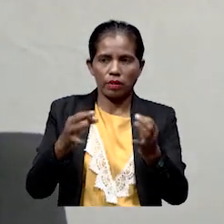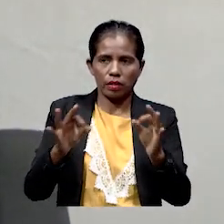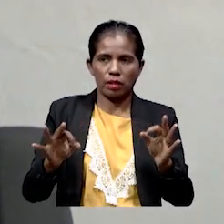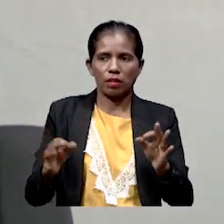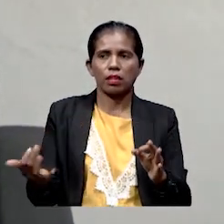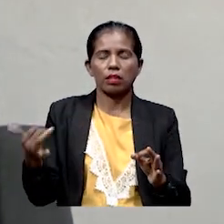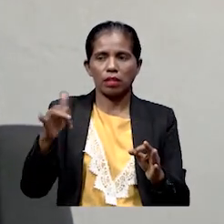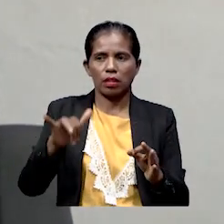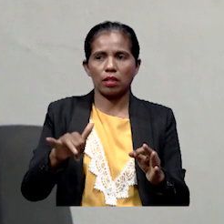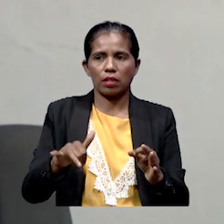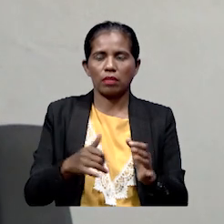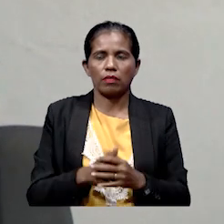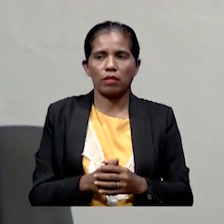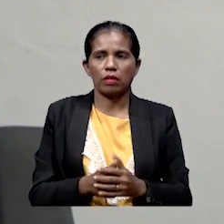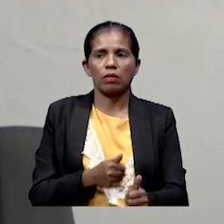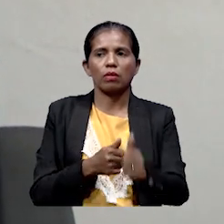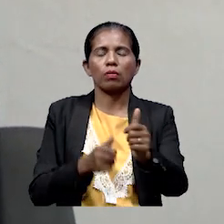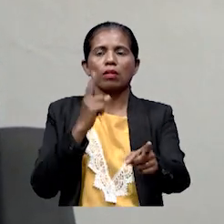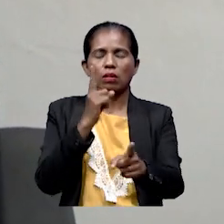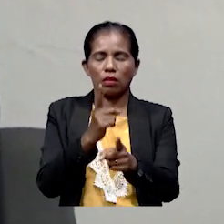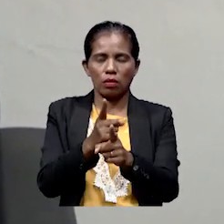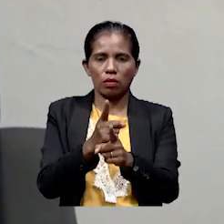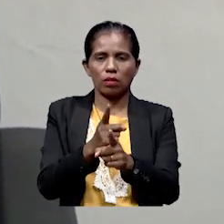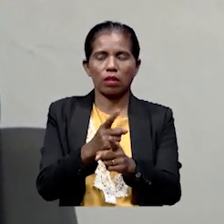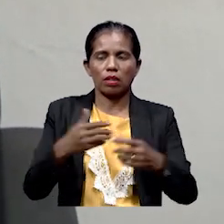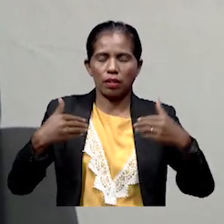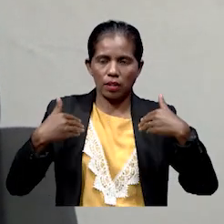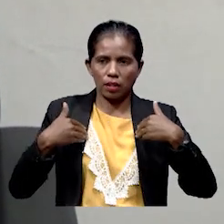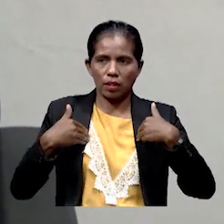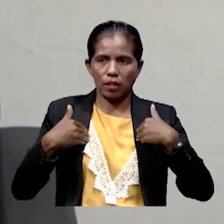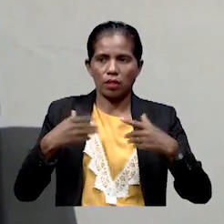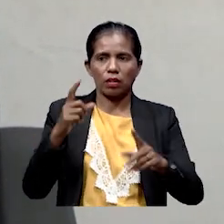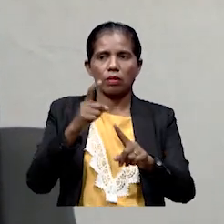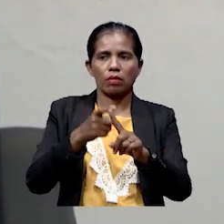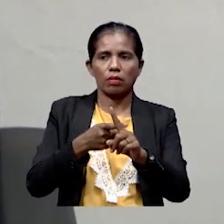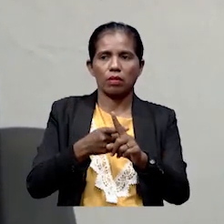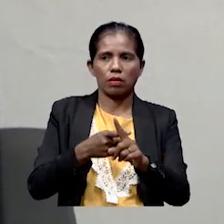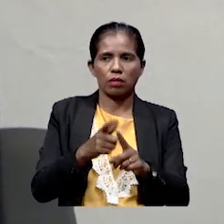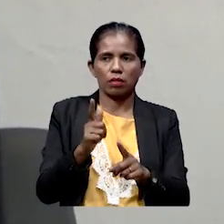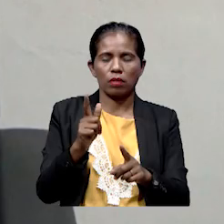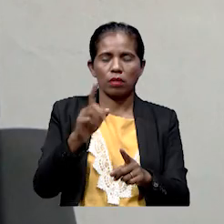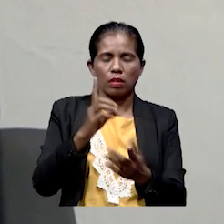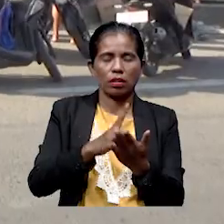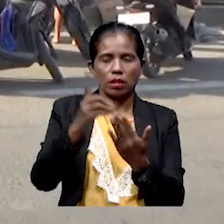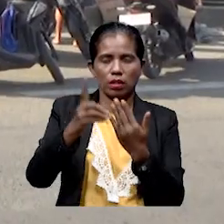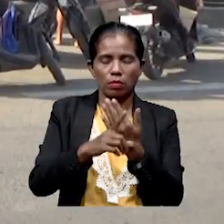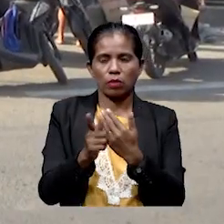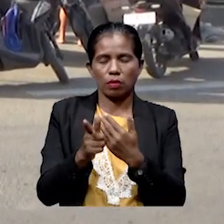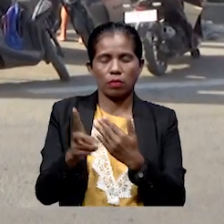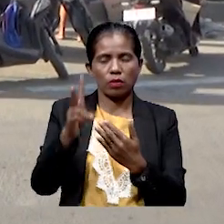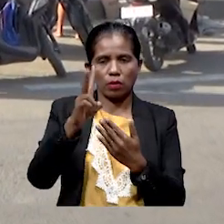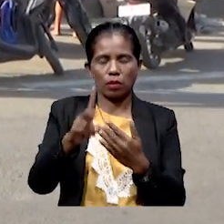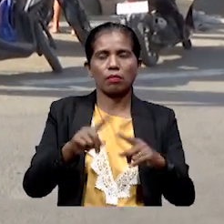sira atu tuir lolos ne iha dezembro 22 ne sira saiu sena ba. Mai be